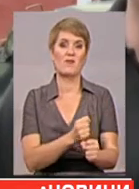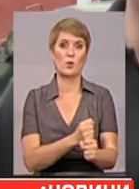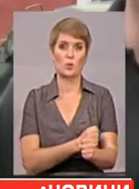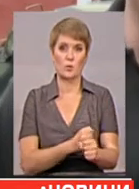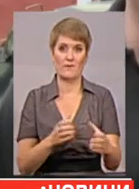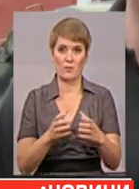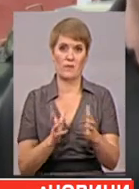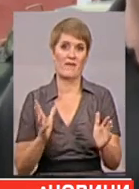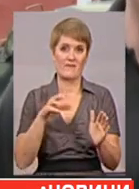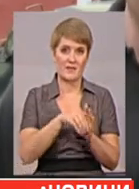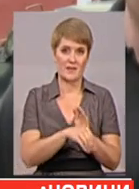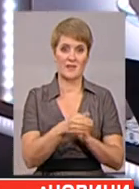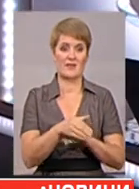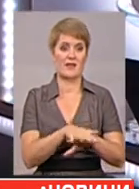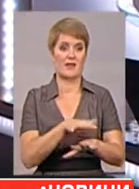и влилось в их ряды.